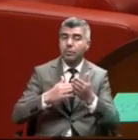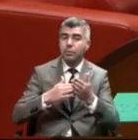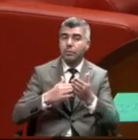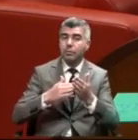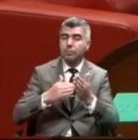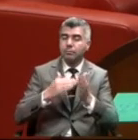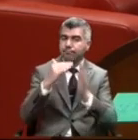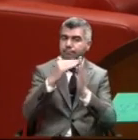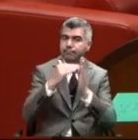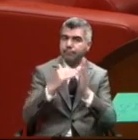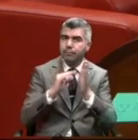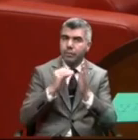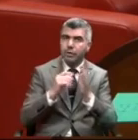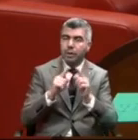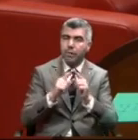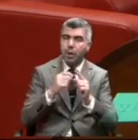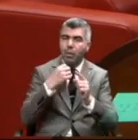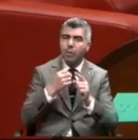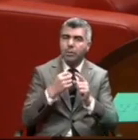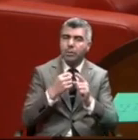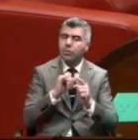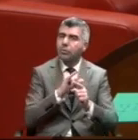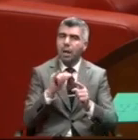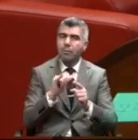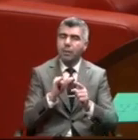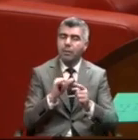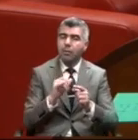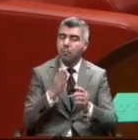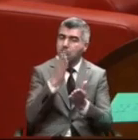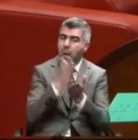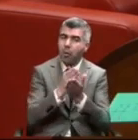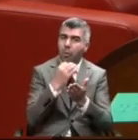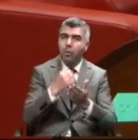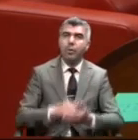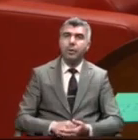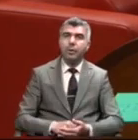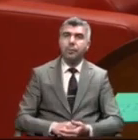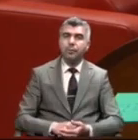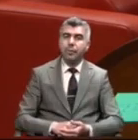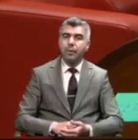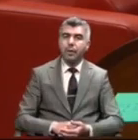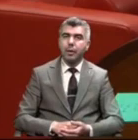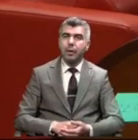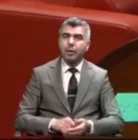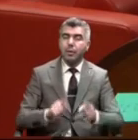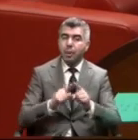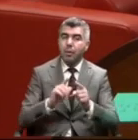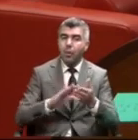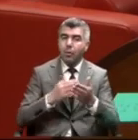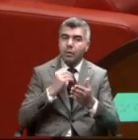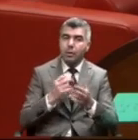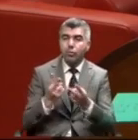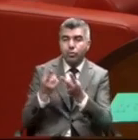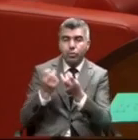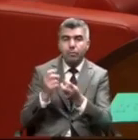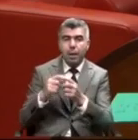لا يحتمل الضغدغه نتاع العواطف لانه خصك تديره في واحد المستوى اللي تحافظ فيه على الجاذبيه